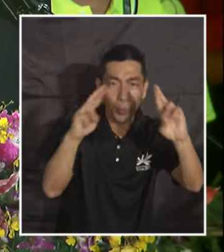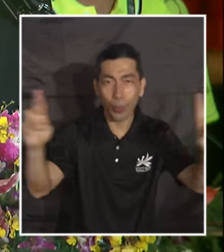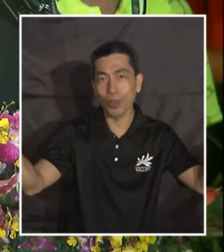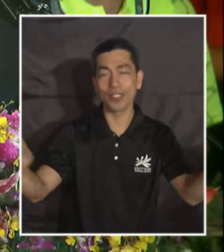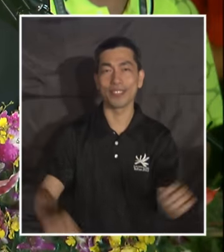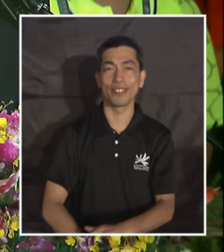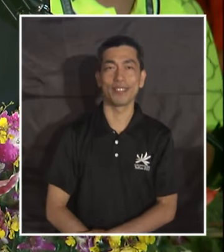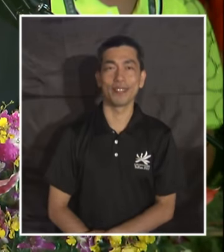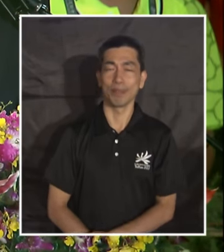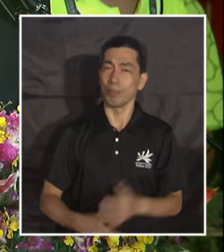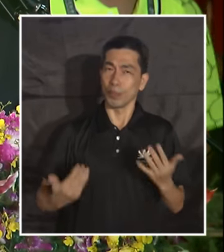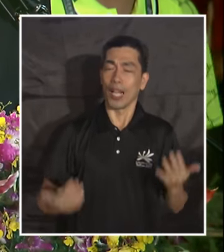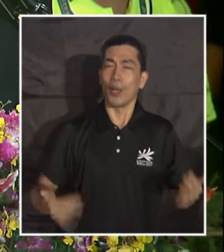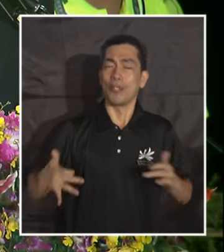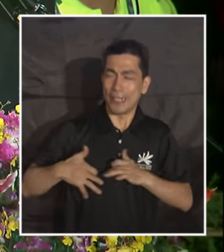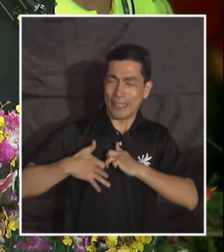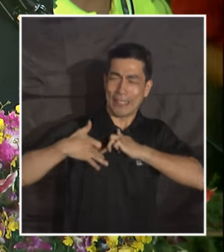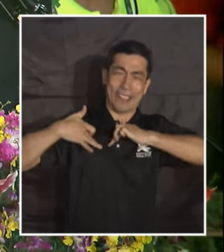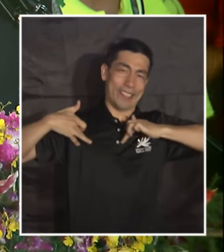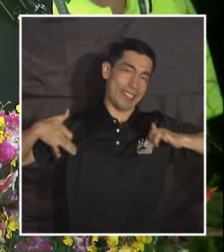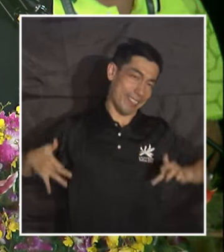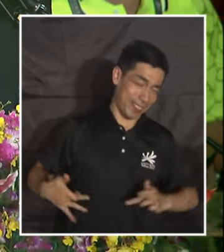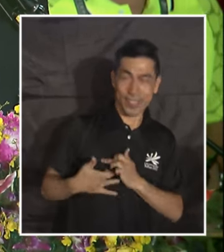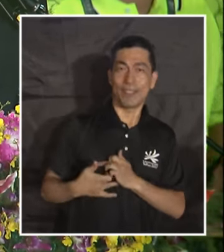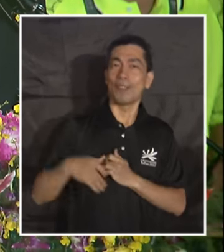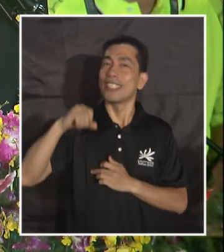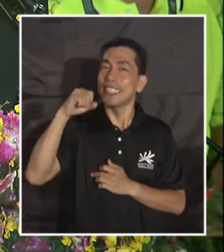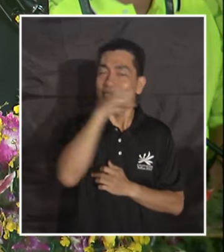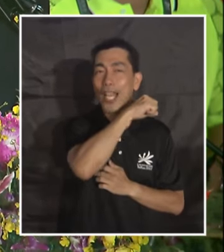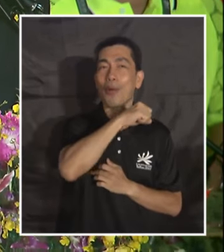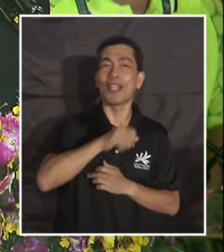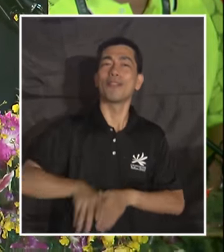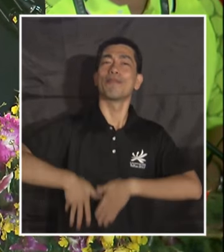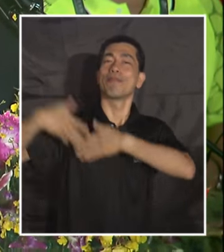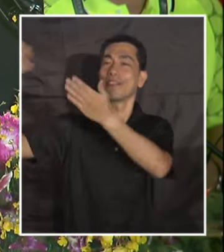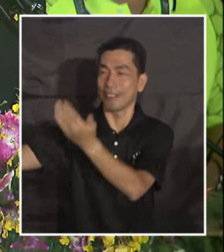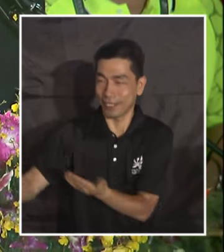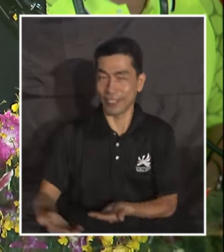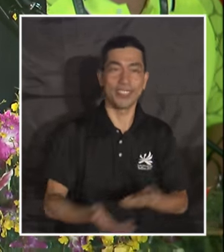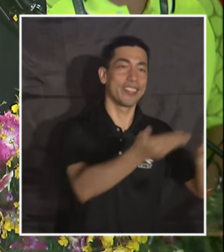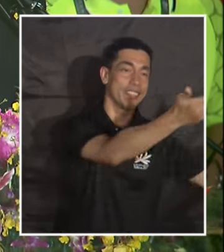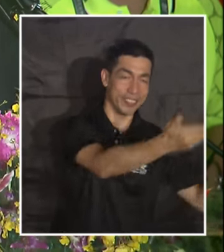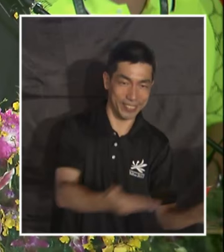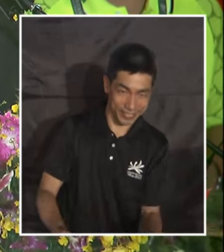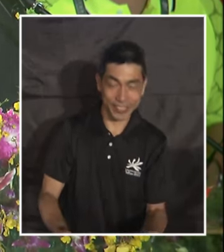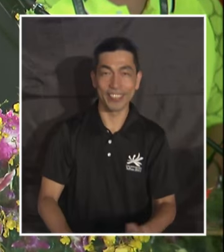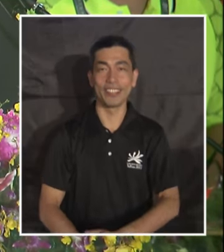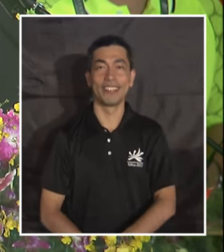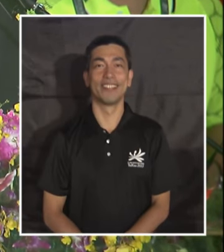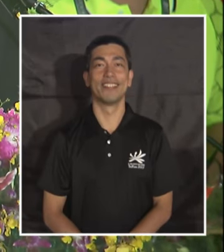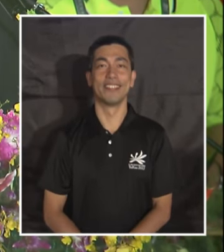以最热情的地主之谊竭诚欢迎您。